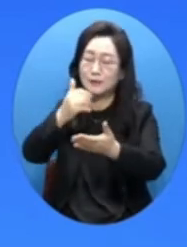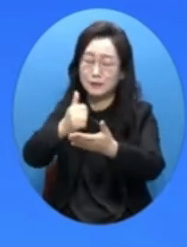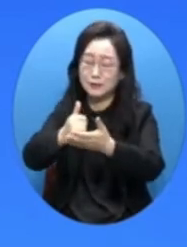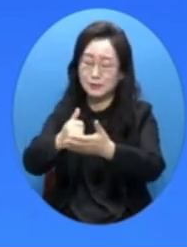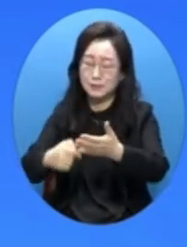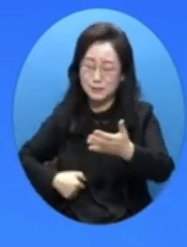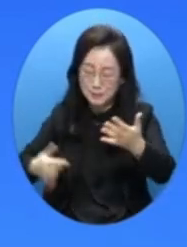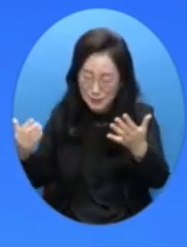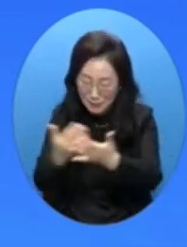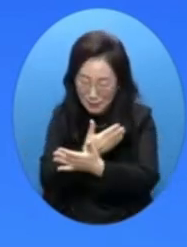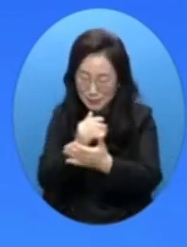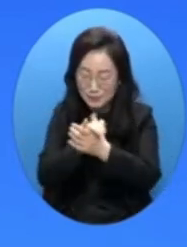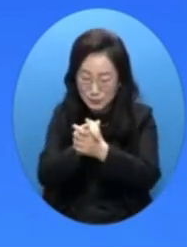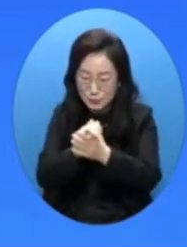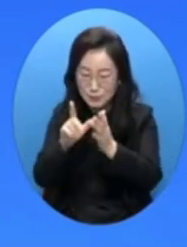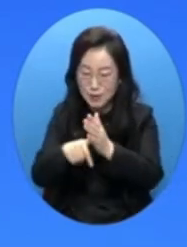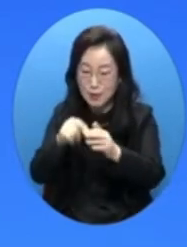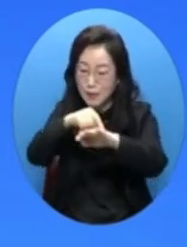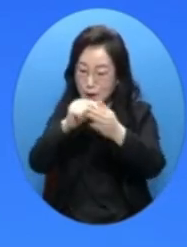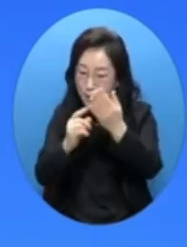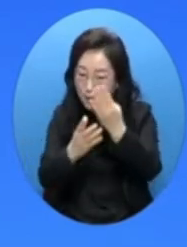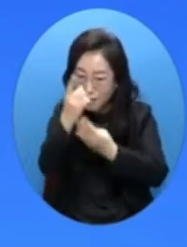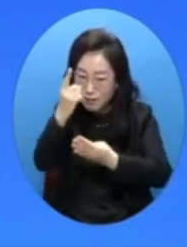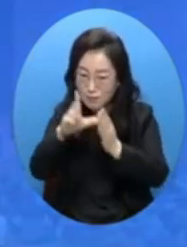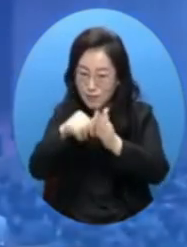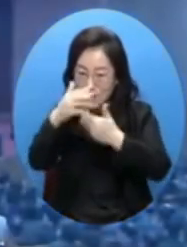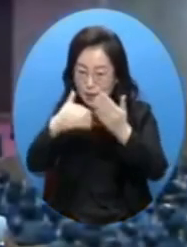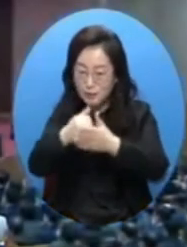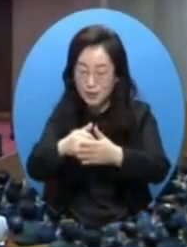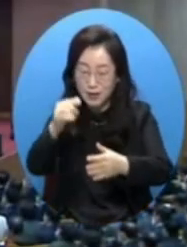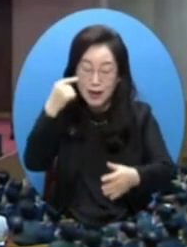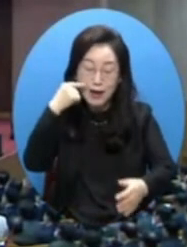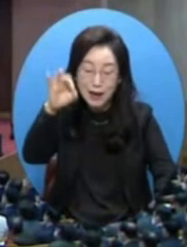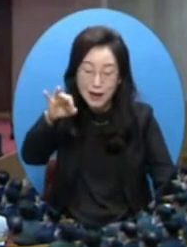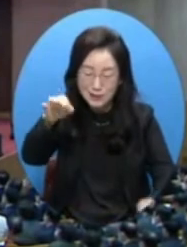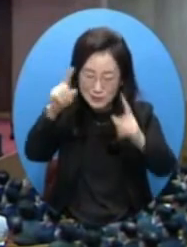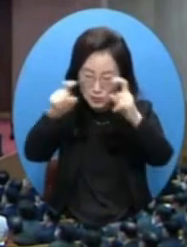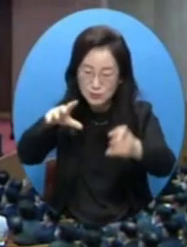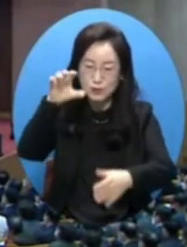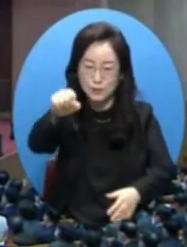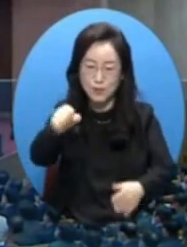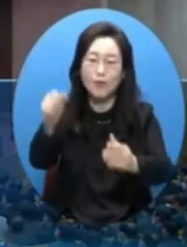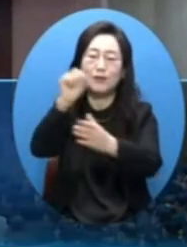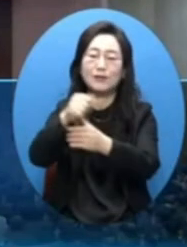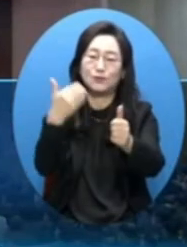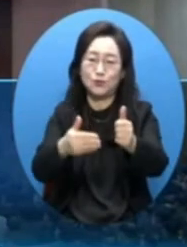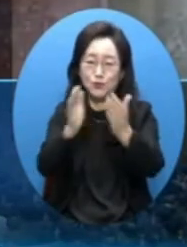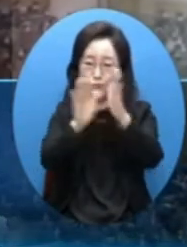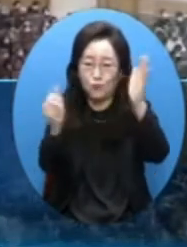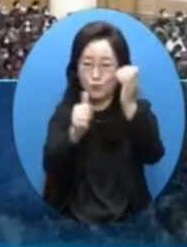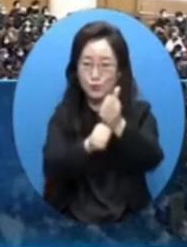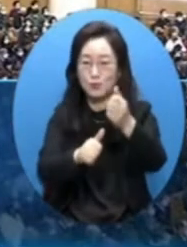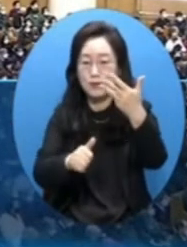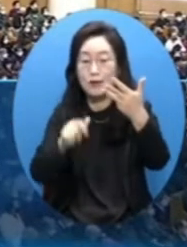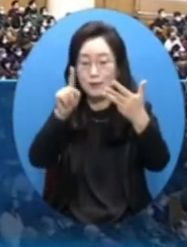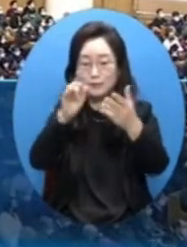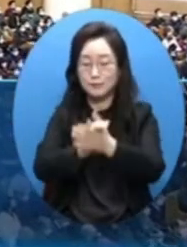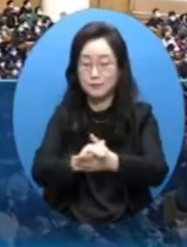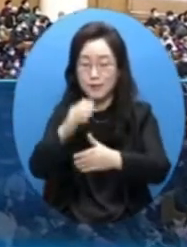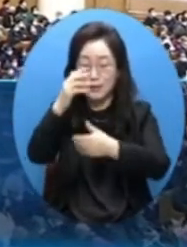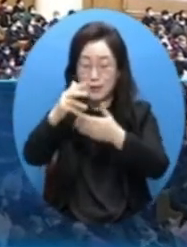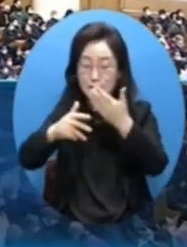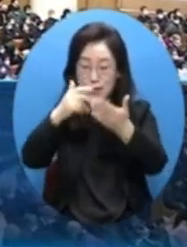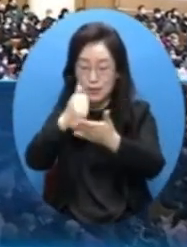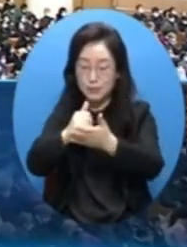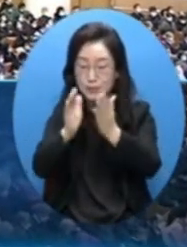백성이 회개하고 하나가 되었을 때 하나님께서 아이성을 점령하게 해주셨습니다 여호수아서 8장 1절 2절입니다 야훼께서